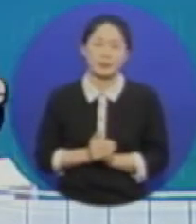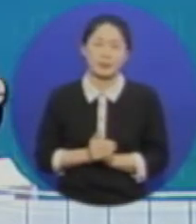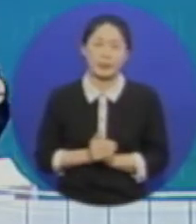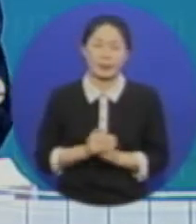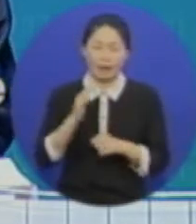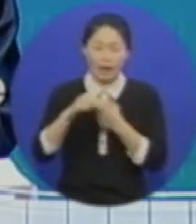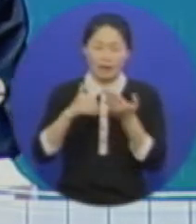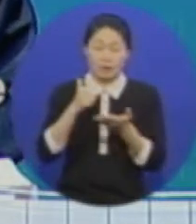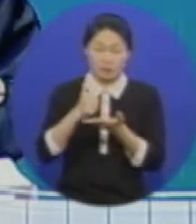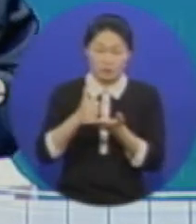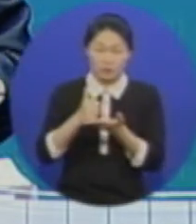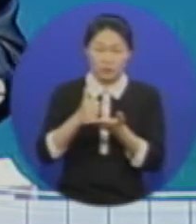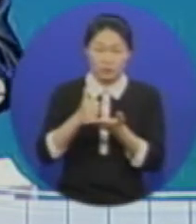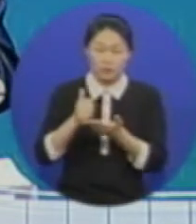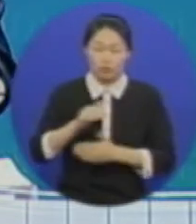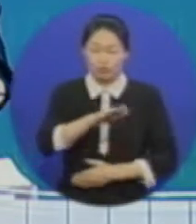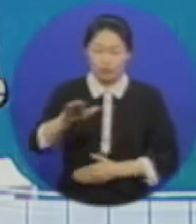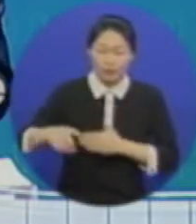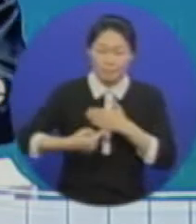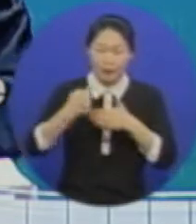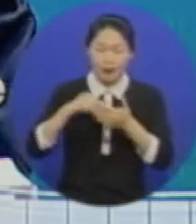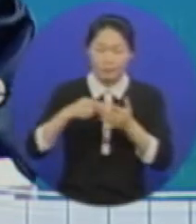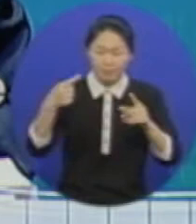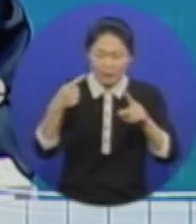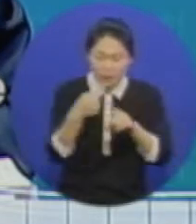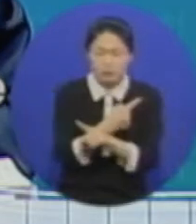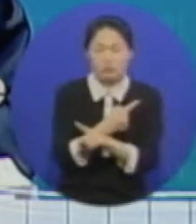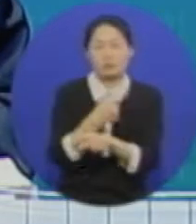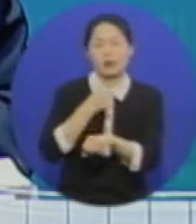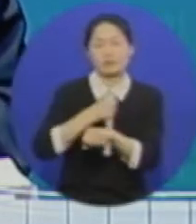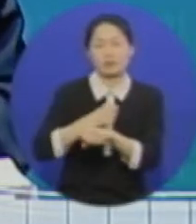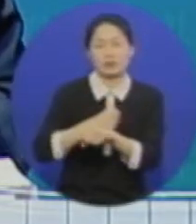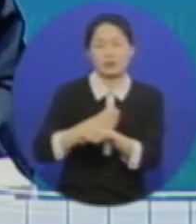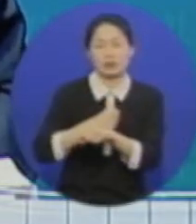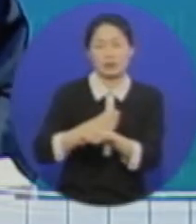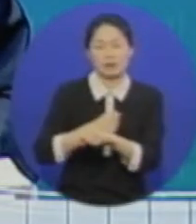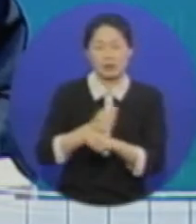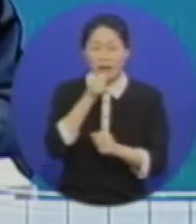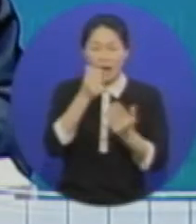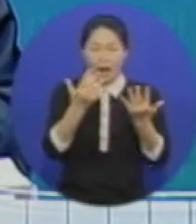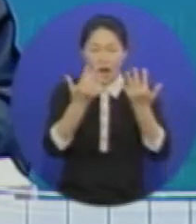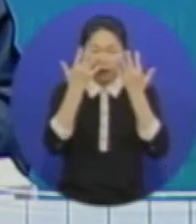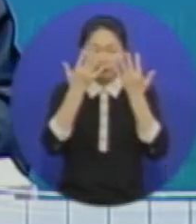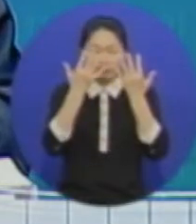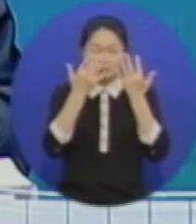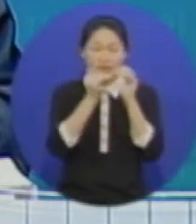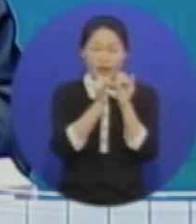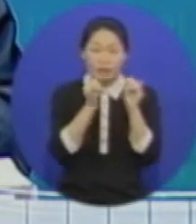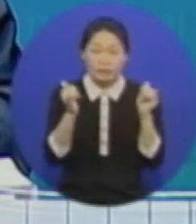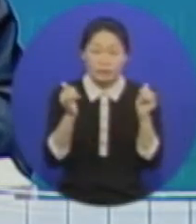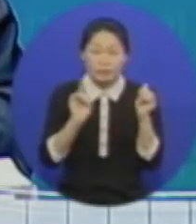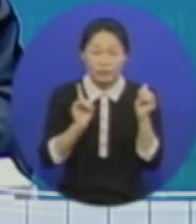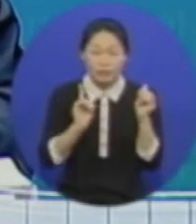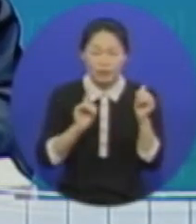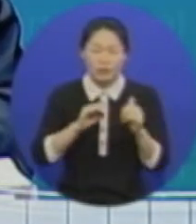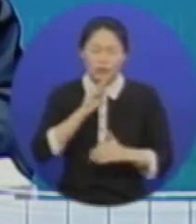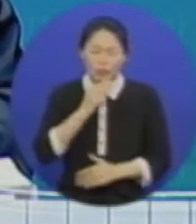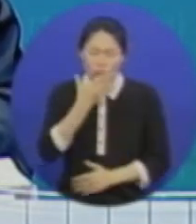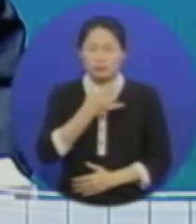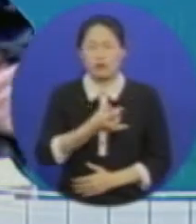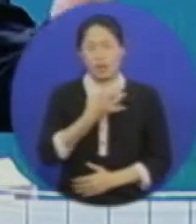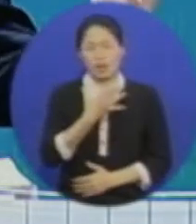그래서 하나님께서 우리의 마음을 바꾸 시려 고 하는 거예요 감옥에 같은 사람은 다음 불행 하